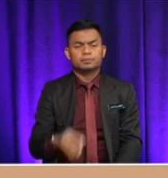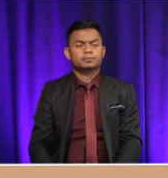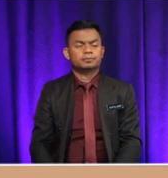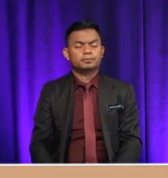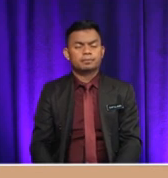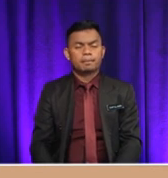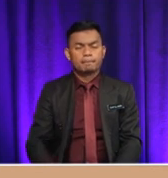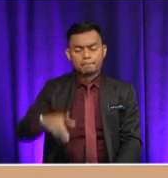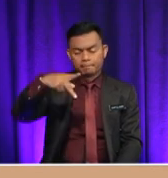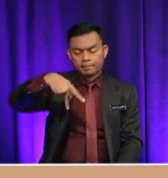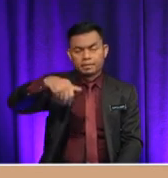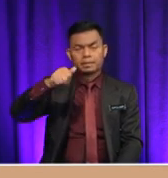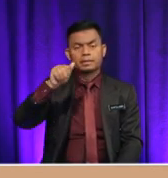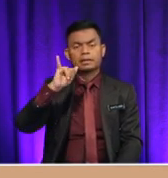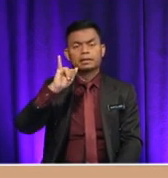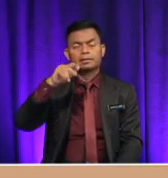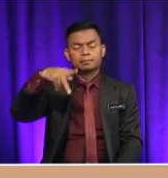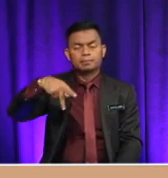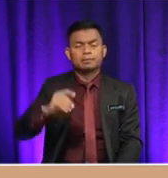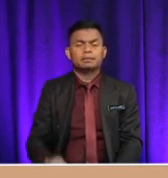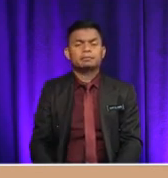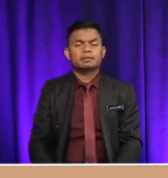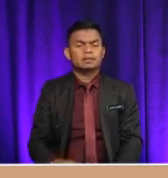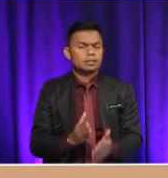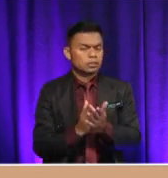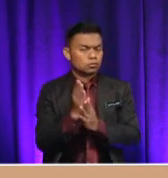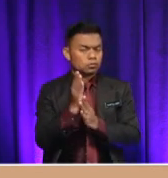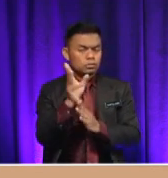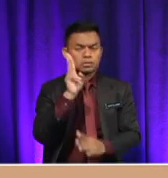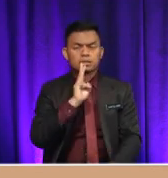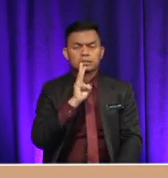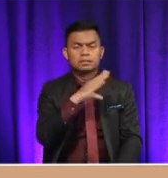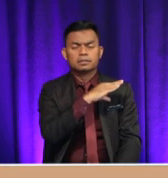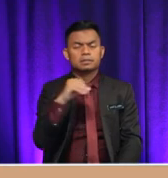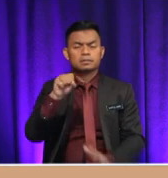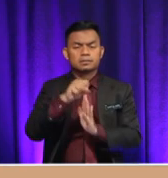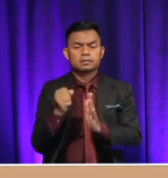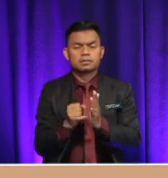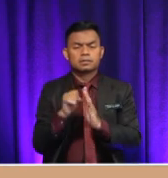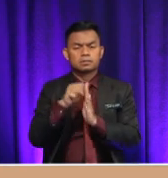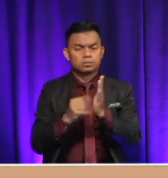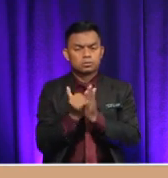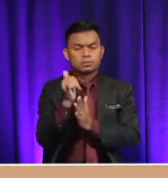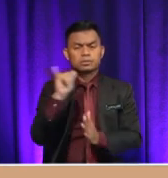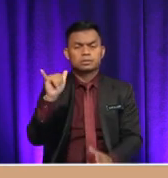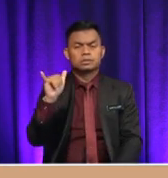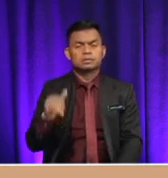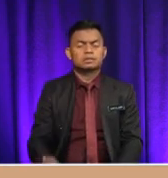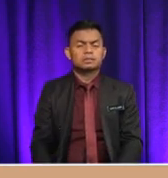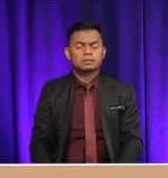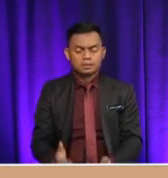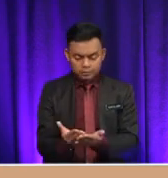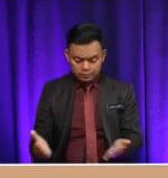pergi ke Mita Ai dan seterusnya ke singki ini singki dapo dan juga pergi ke